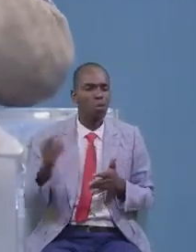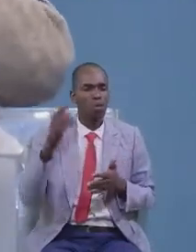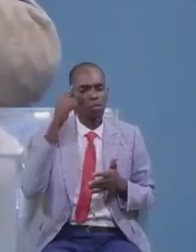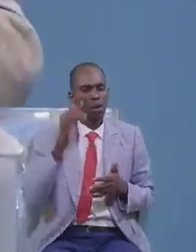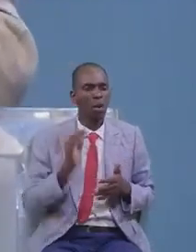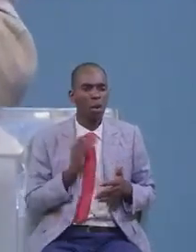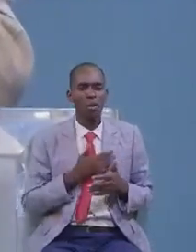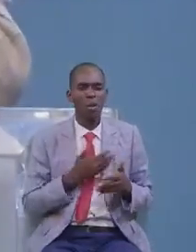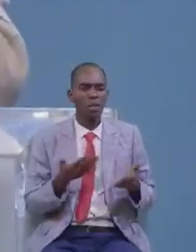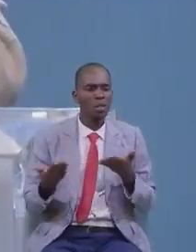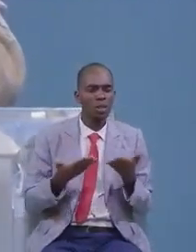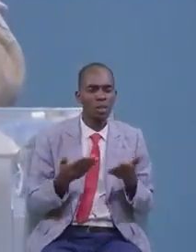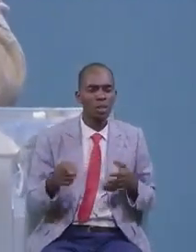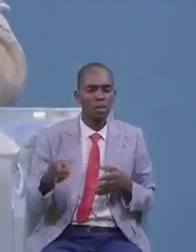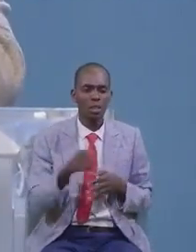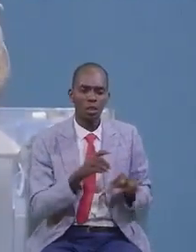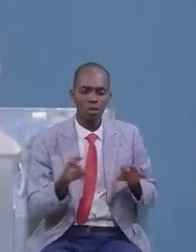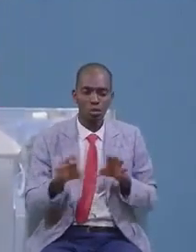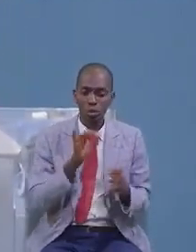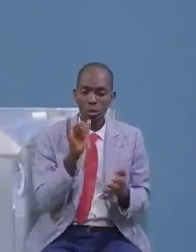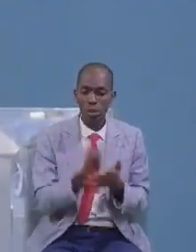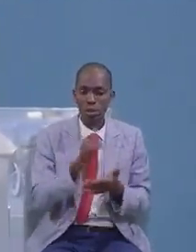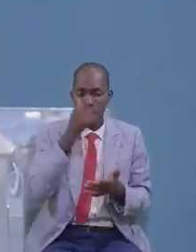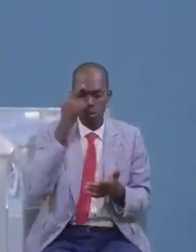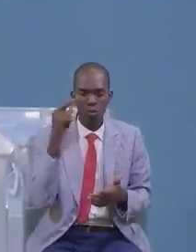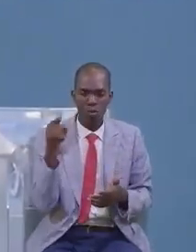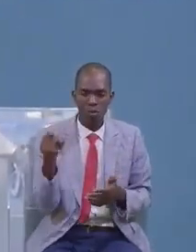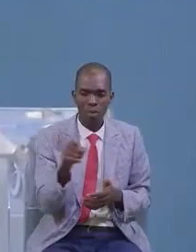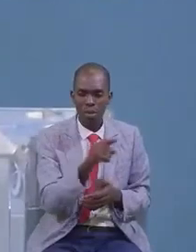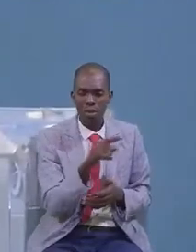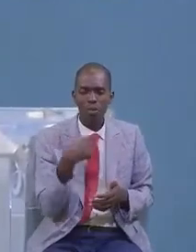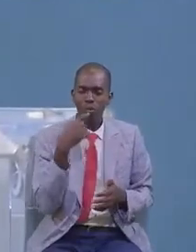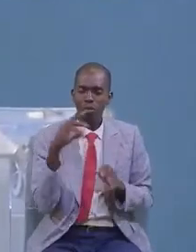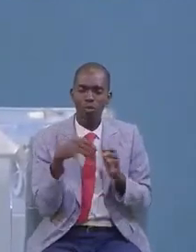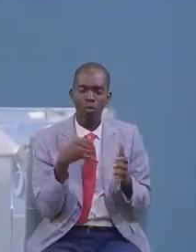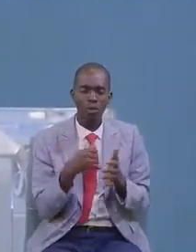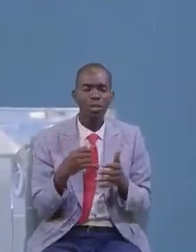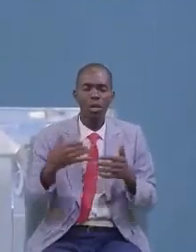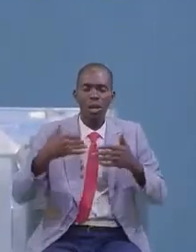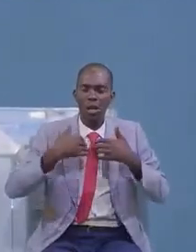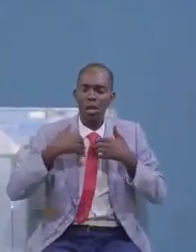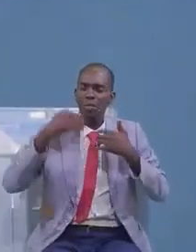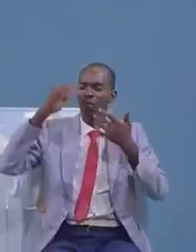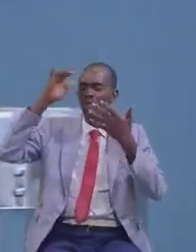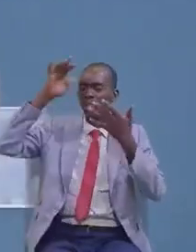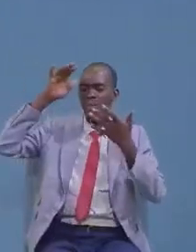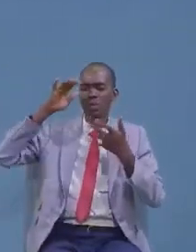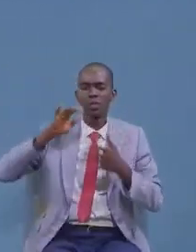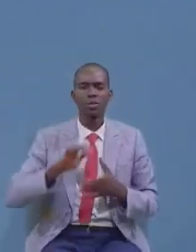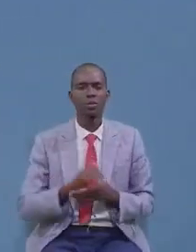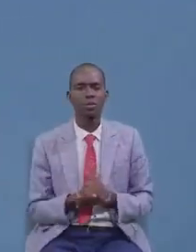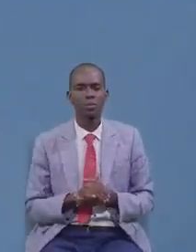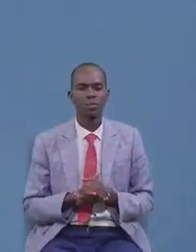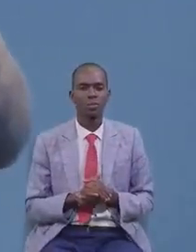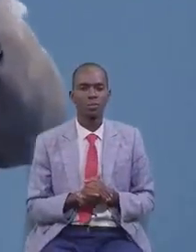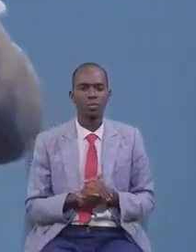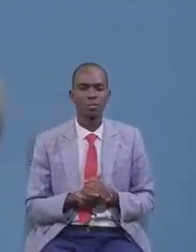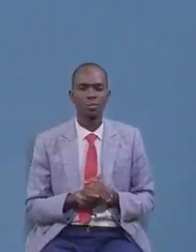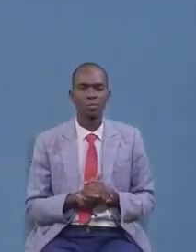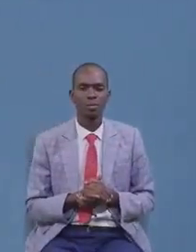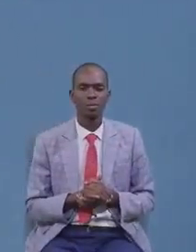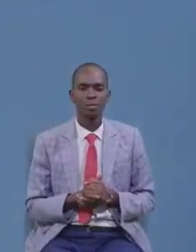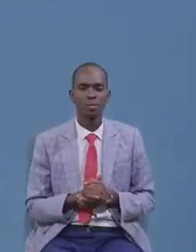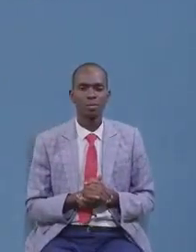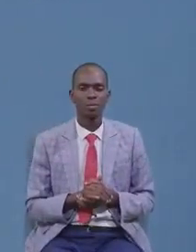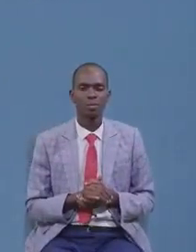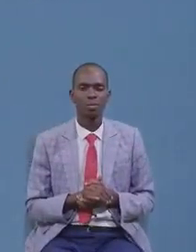they do that because they have expectation. మనకి ఎవరైనా ఎక్కువ జీతం ఇస్తున్నారు అనుకోండి, వారు మన దగ్గర ఎక్కువ ఫలితాన్ని ఆశిస్తారు, లైక్ ఎదురు